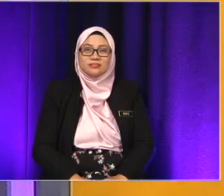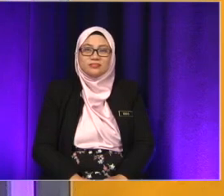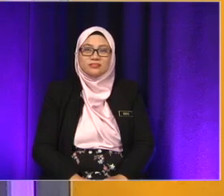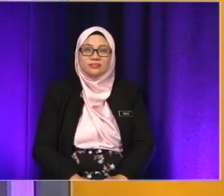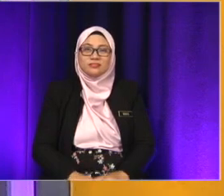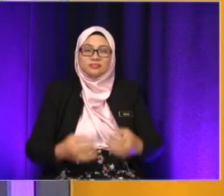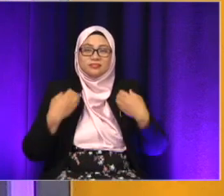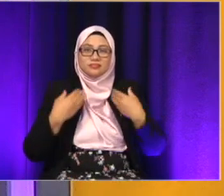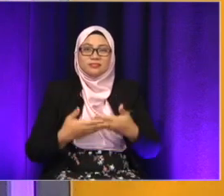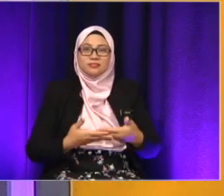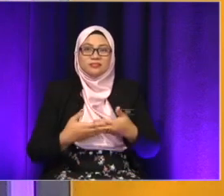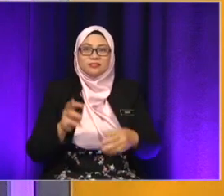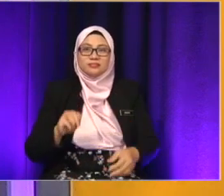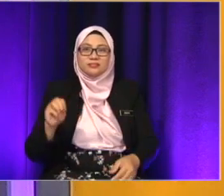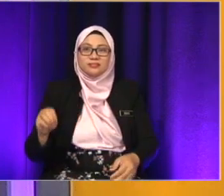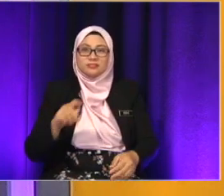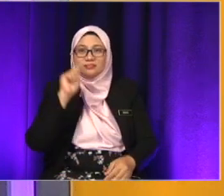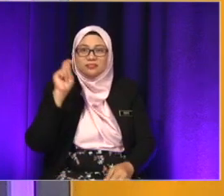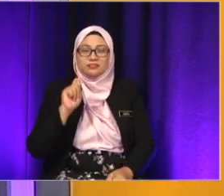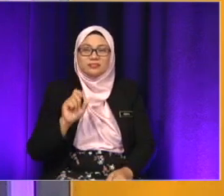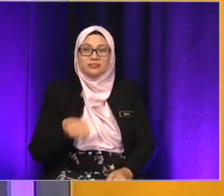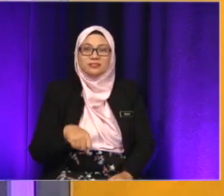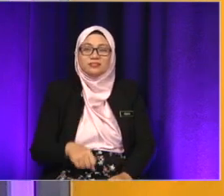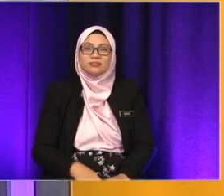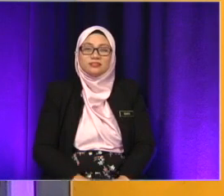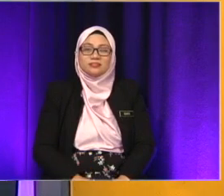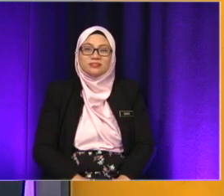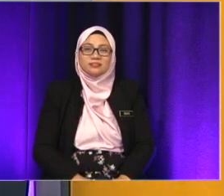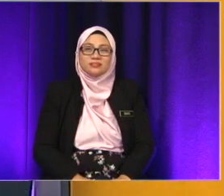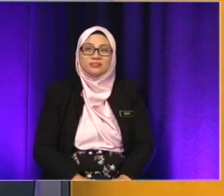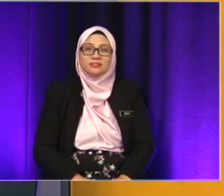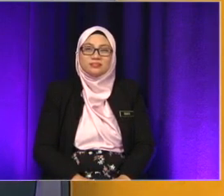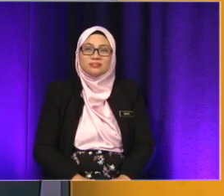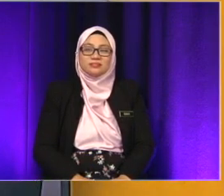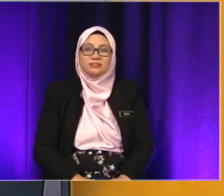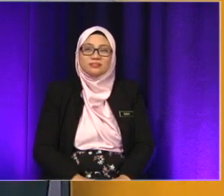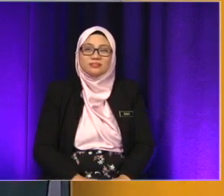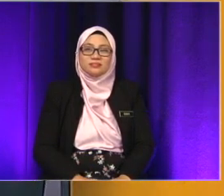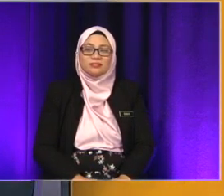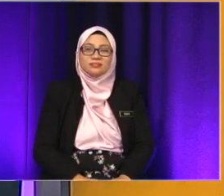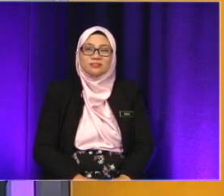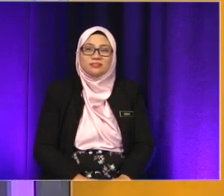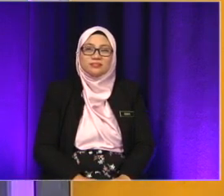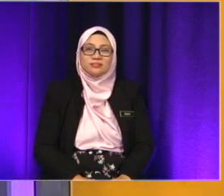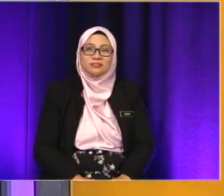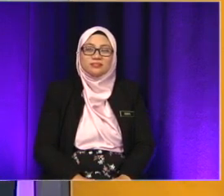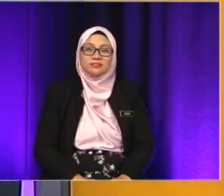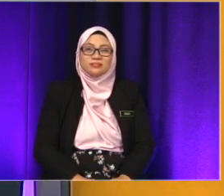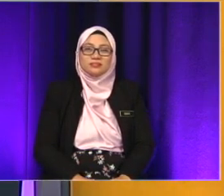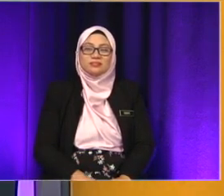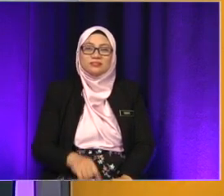tanya, cikgu boleh duduk dulu? Boleh, tak ada masalah. Boleh cikgu Boleh. Okey, sebenarnya injap